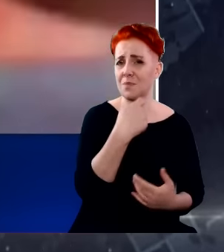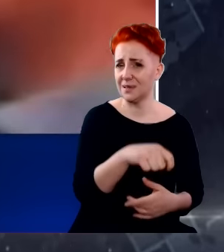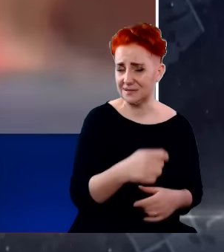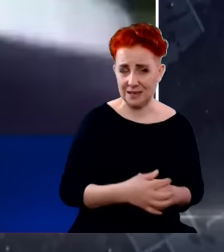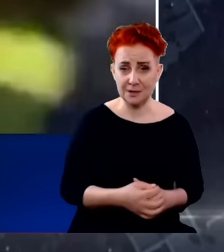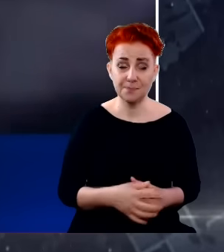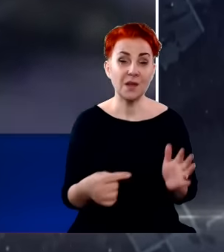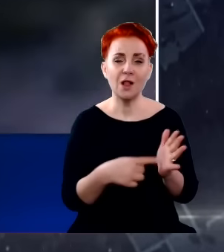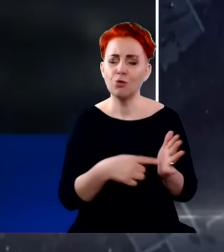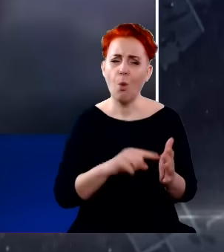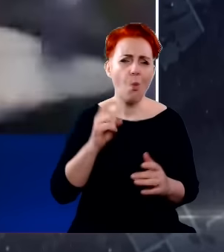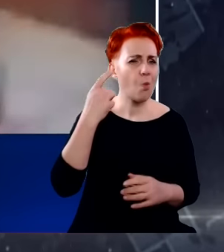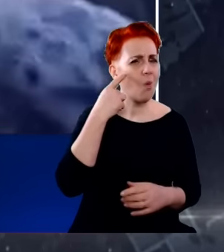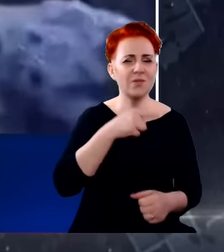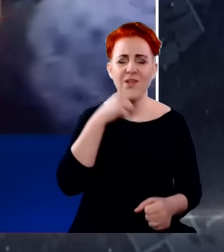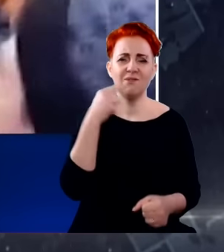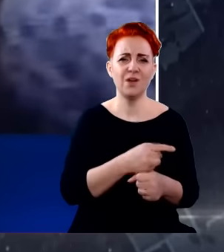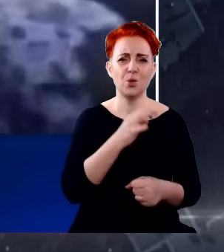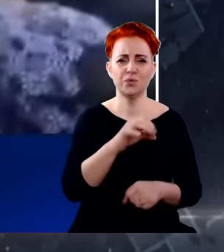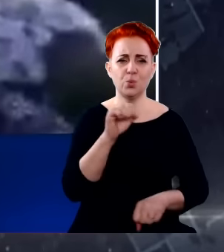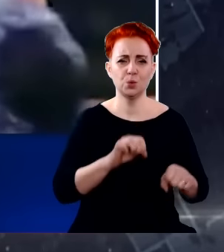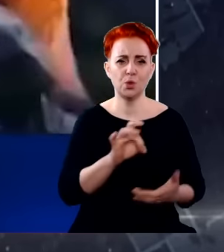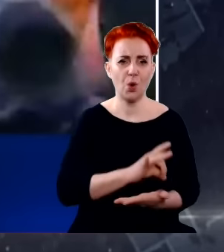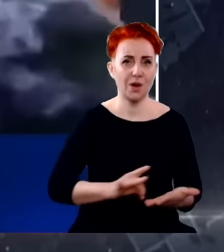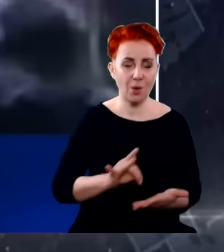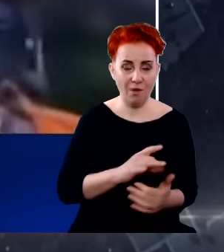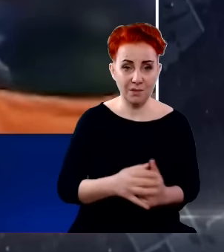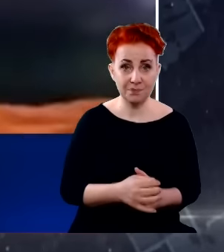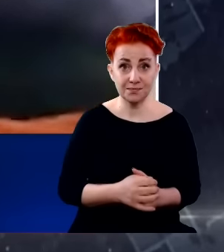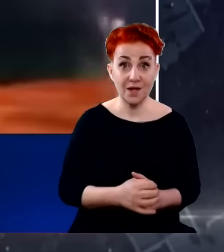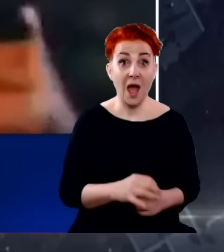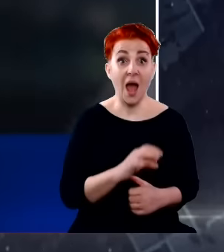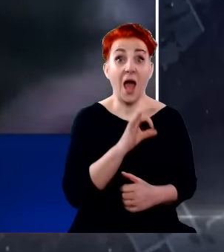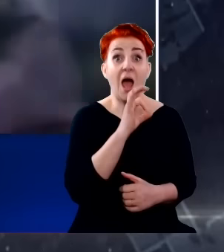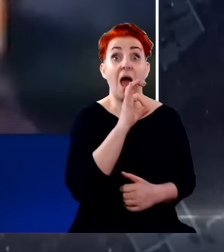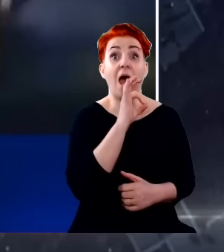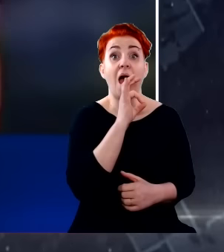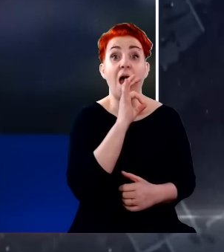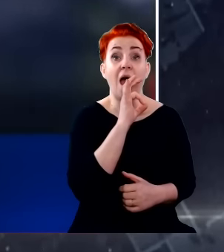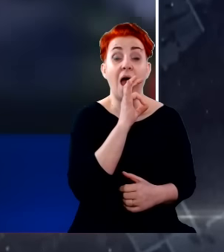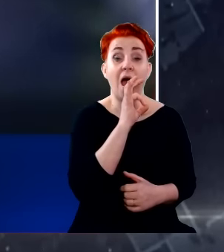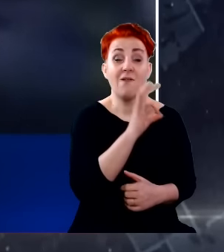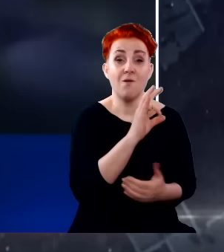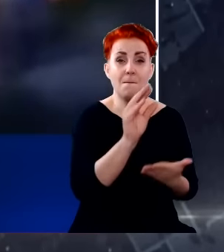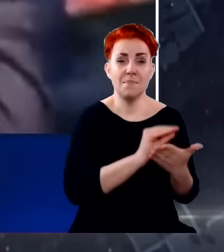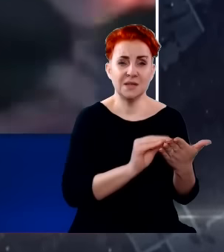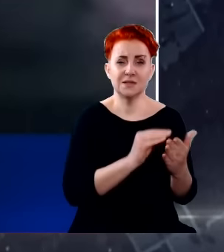tutaj decydujący jest wyrok Sądu Okręgowego, a z kolei jego wymiana pism i